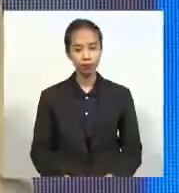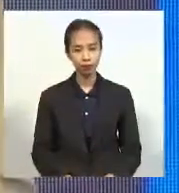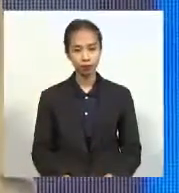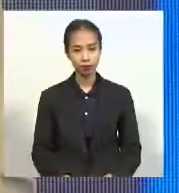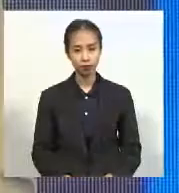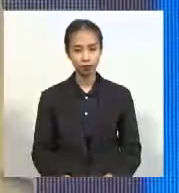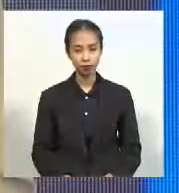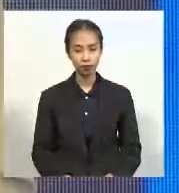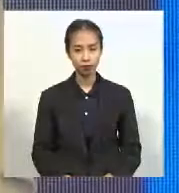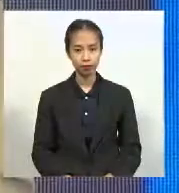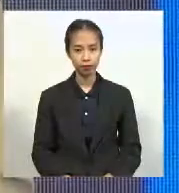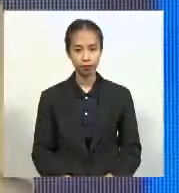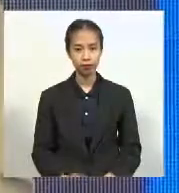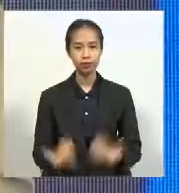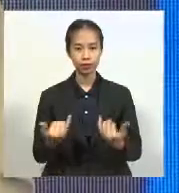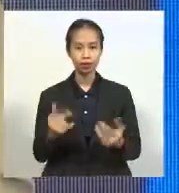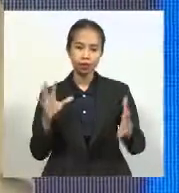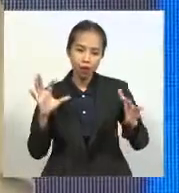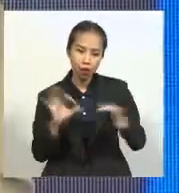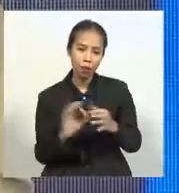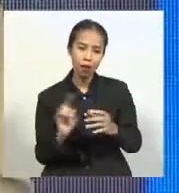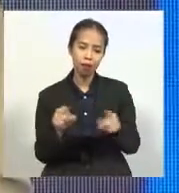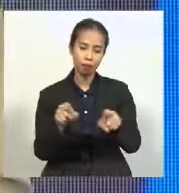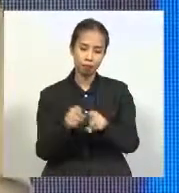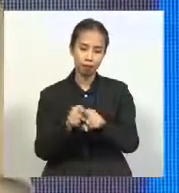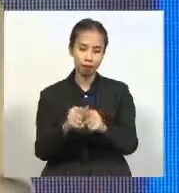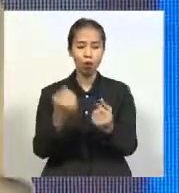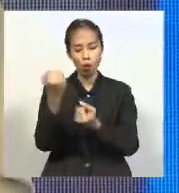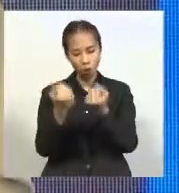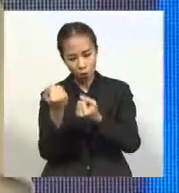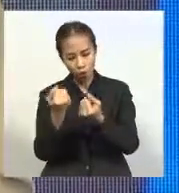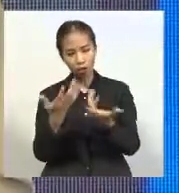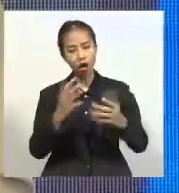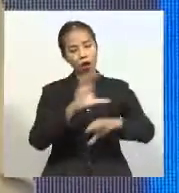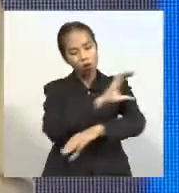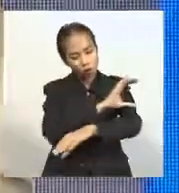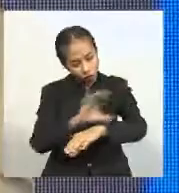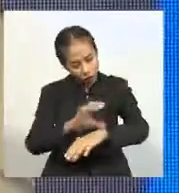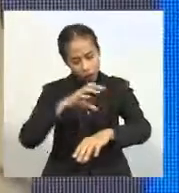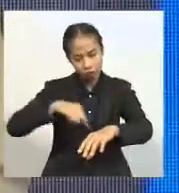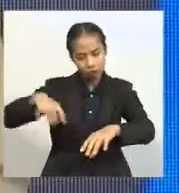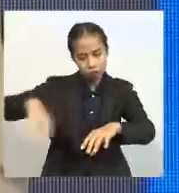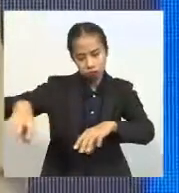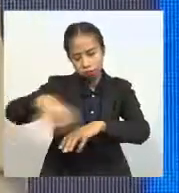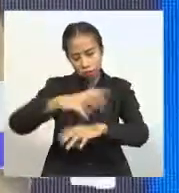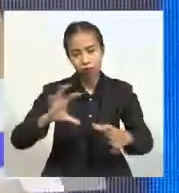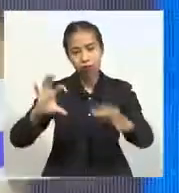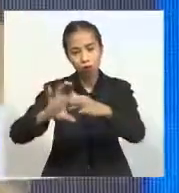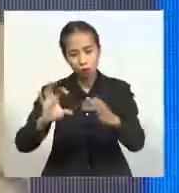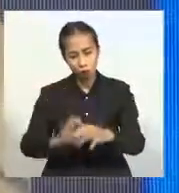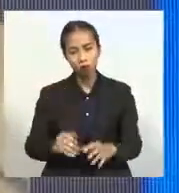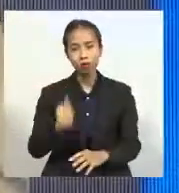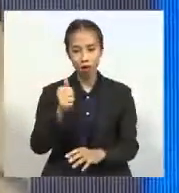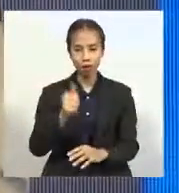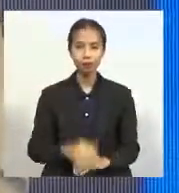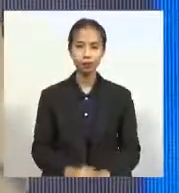การเชื่อมโยงนะครับการใช้รถใช้ถนนต่างๆนะครับแต่ละวันก็มีการใช้ทางต่างๆการเดินทางบ้